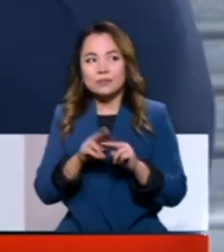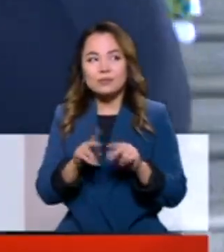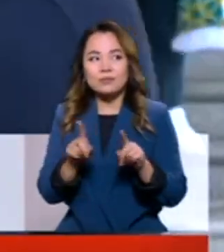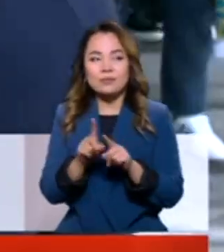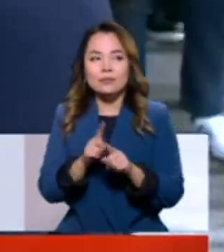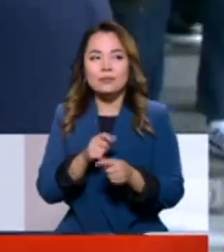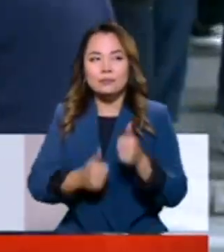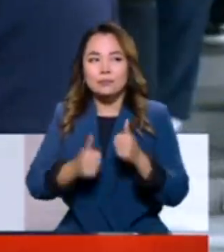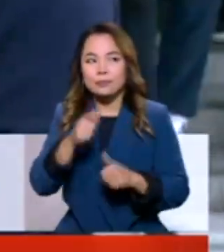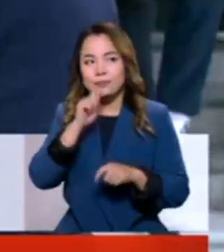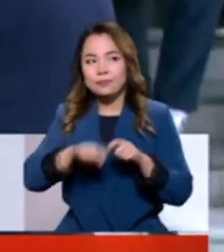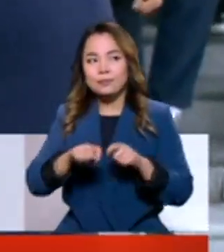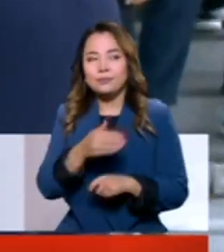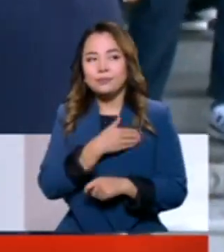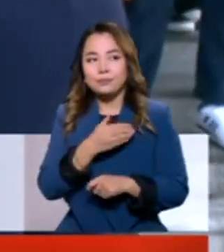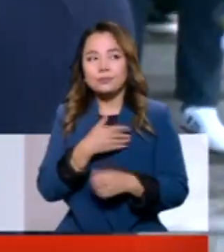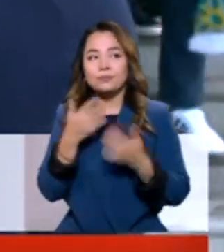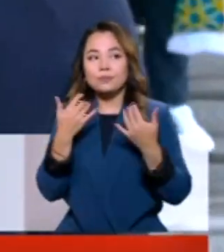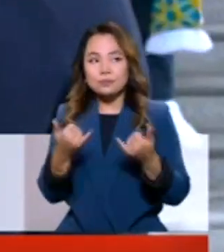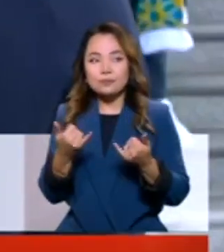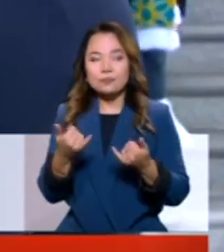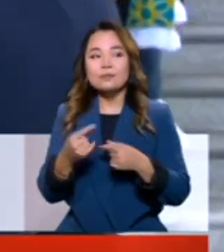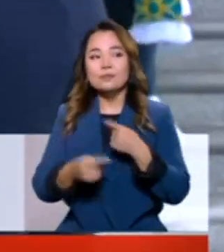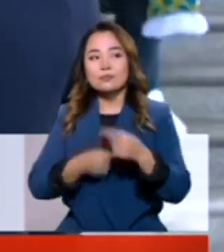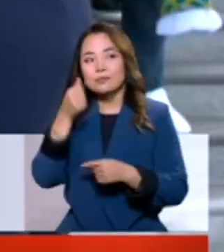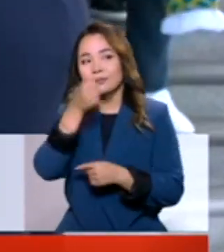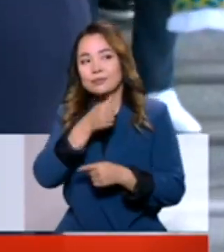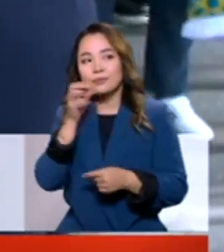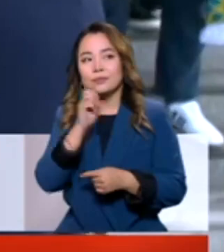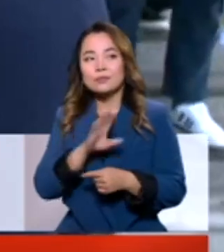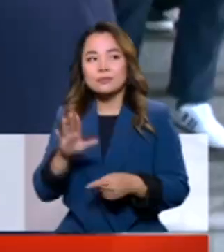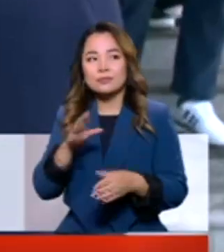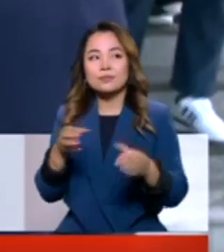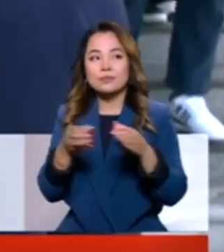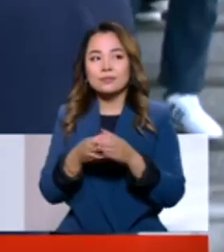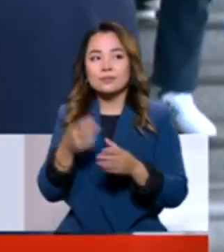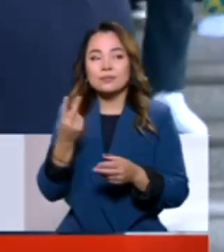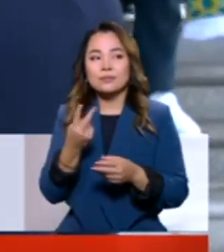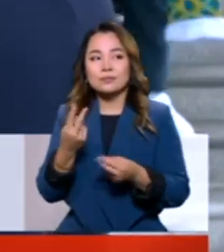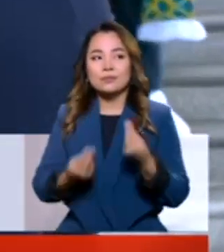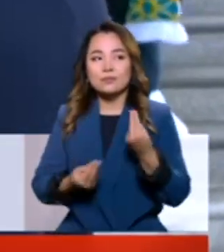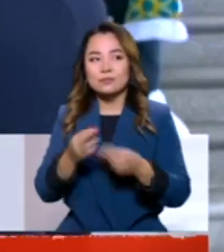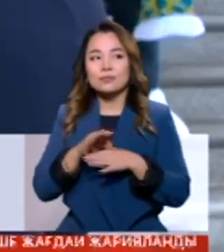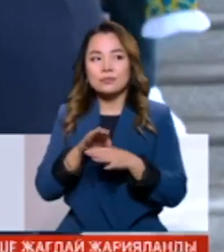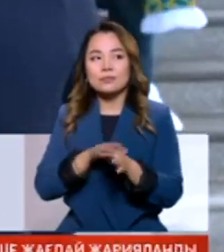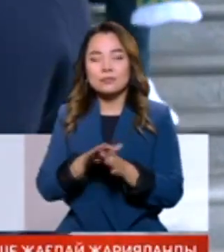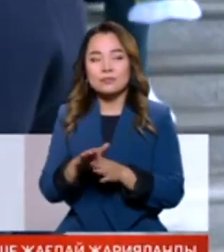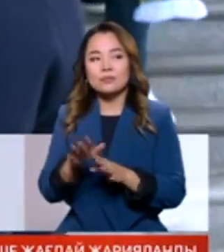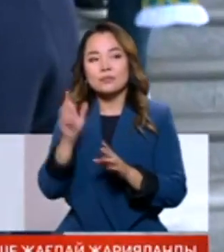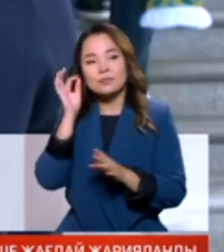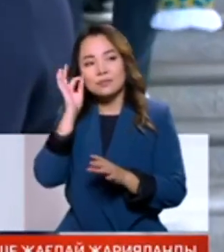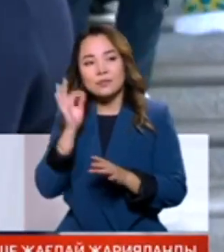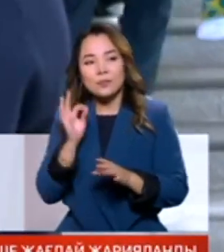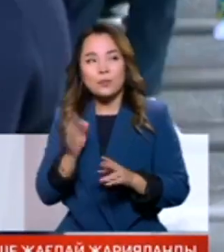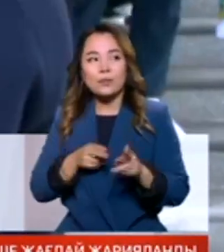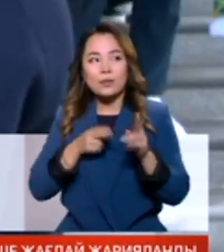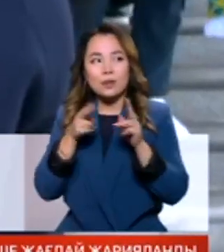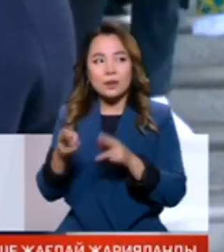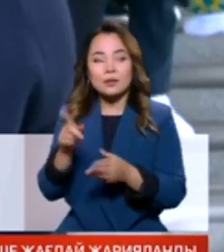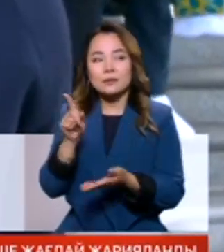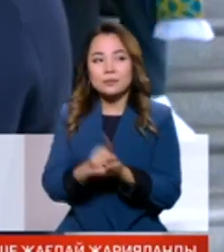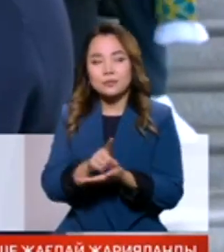ықтимал. Иә, енді жақсы жарымыз дейді. Келесі жылы мына Еуро 2024-ке жолдама алып Германияға барып жатсақ, сіздер